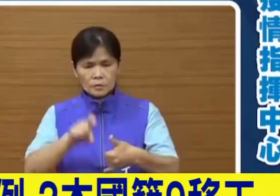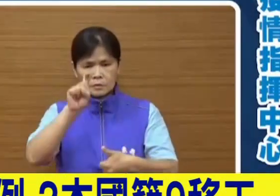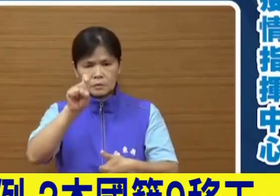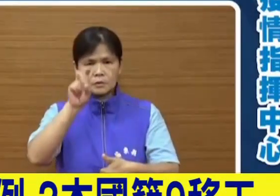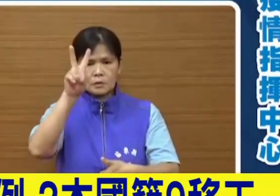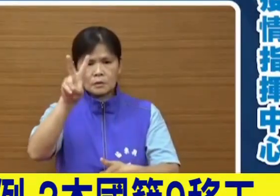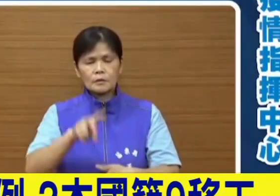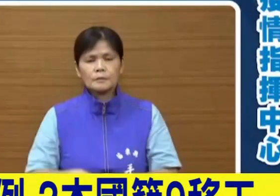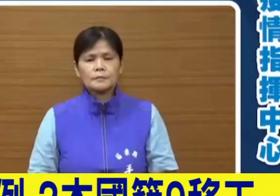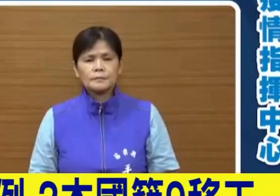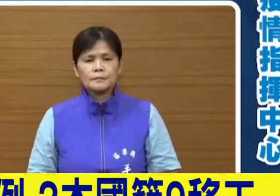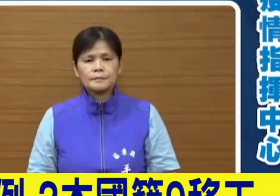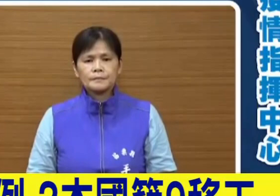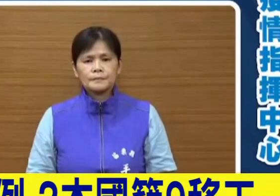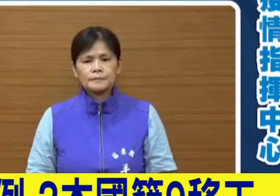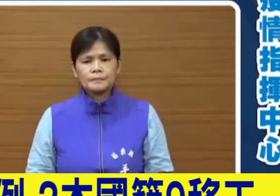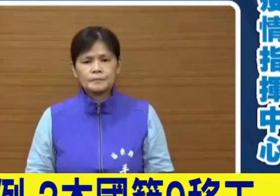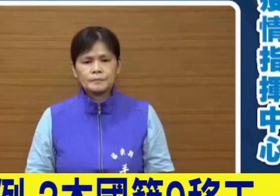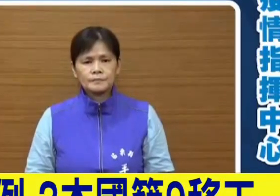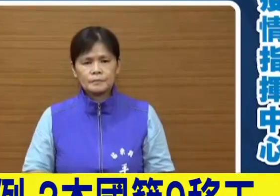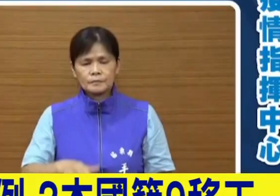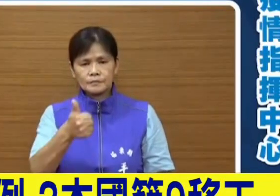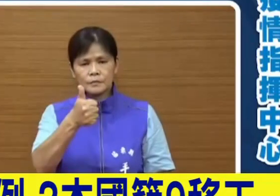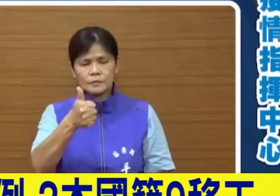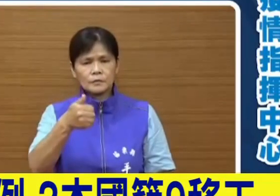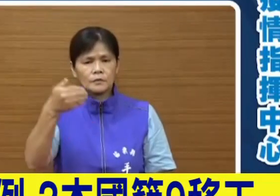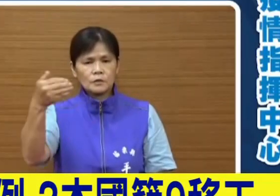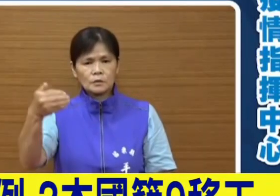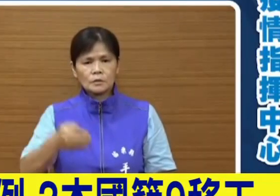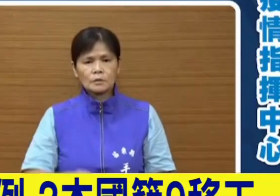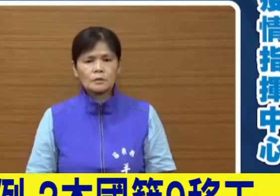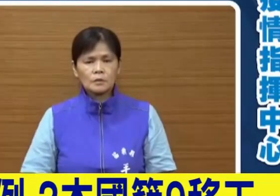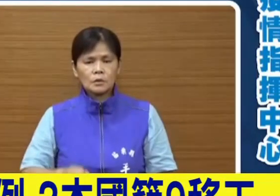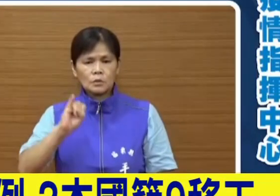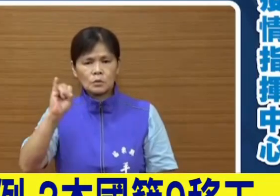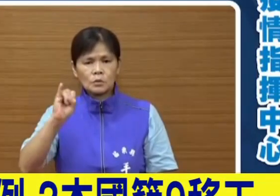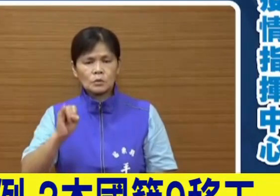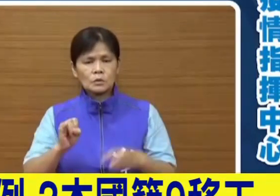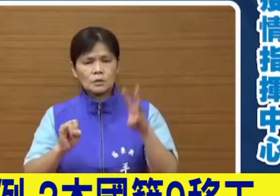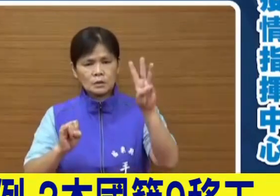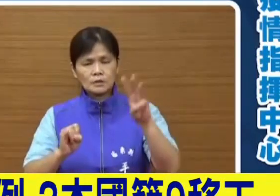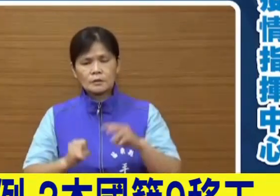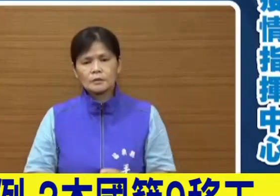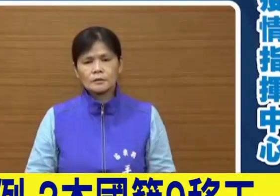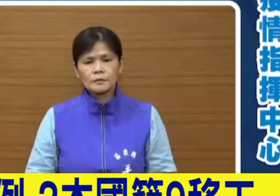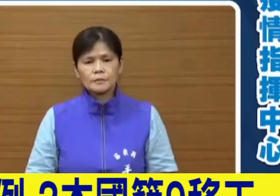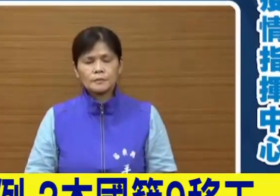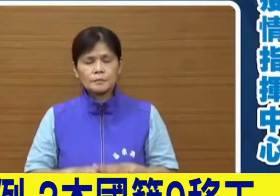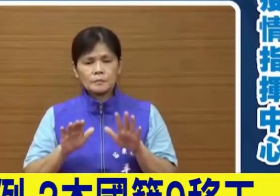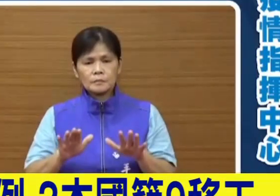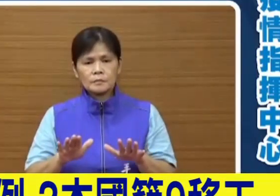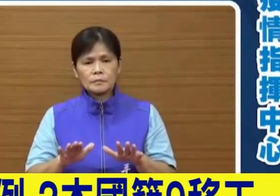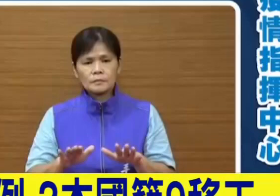12例，那男性的有9位，女性的有3位。在这